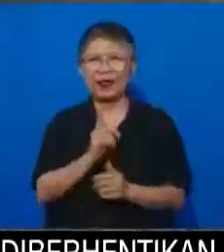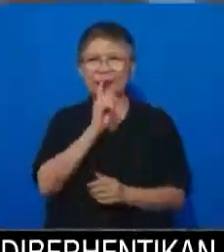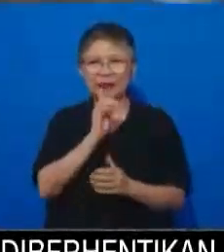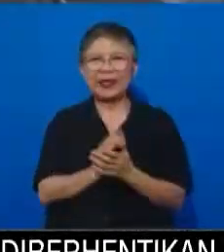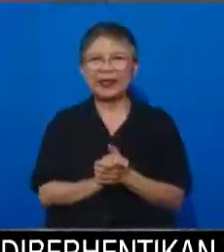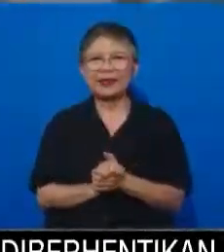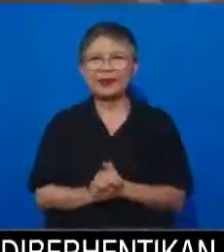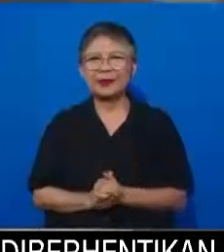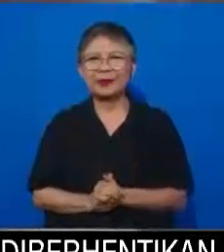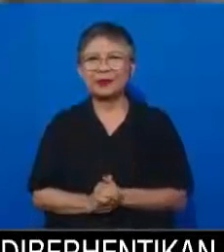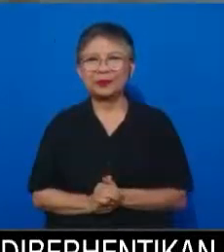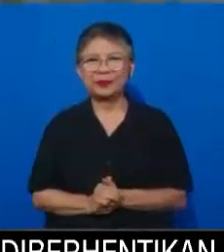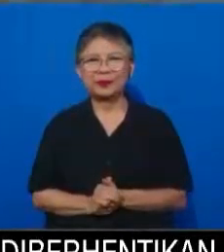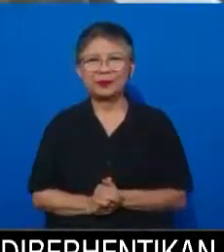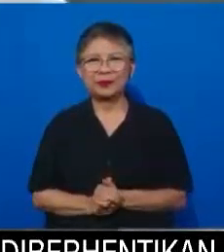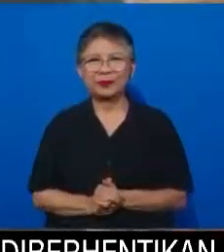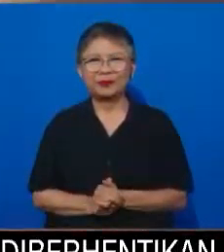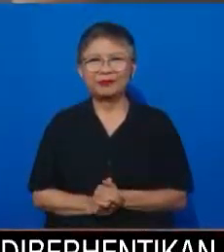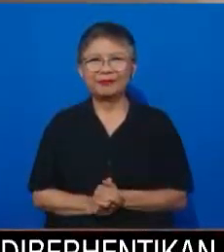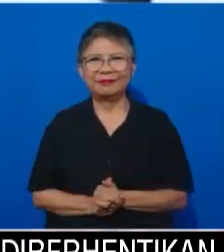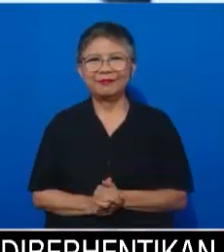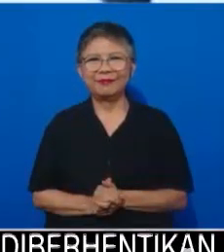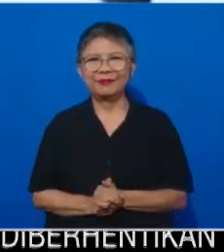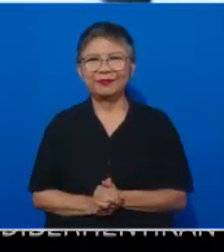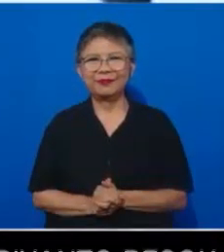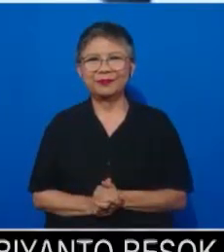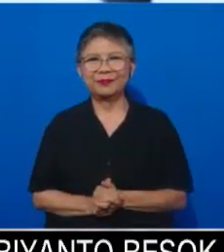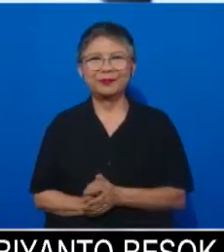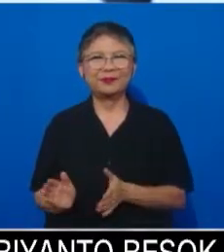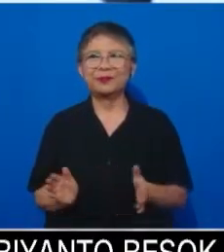Pak Sekjen, Mas? Oke, siap, Mas.